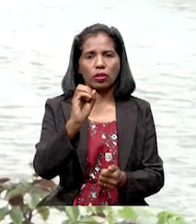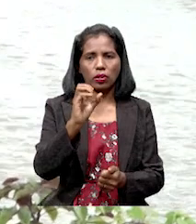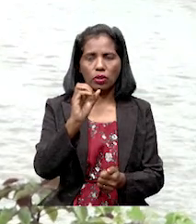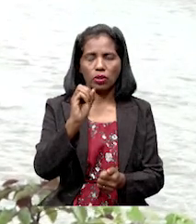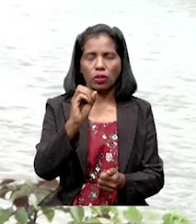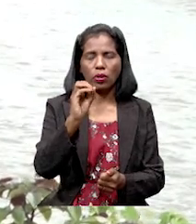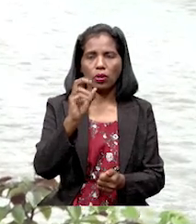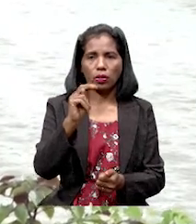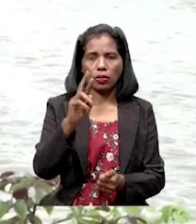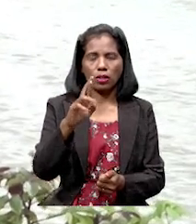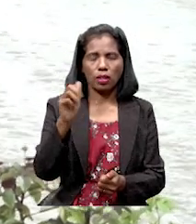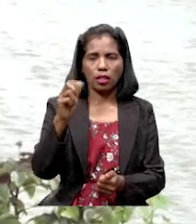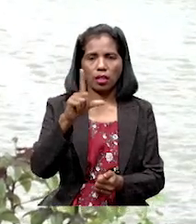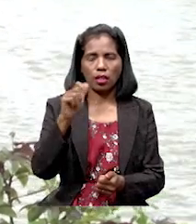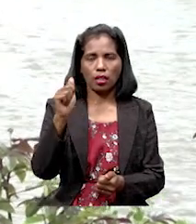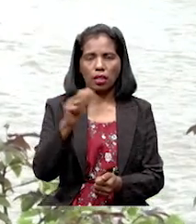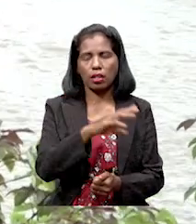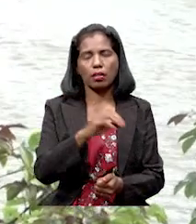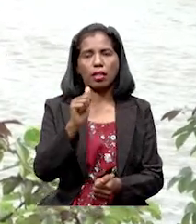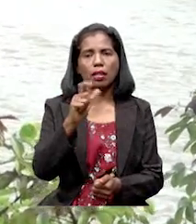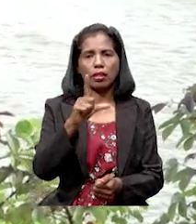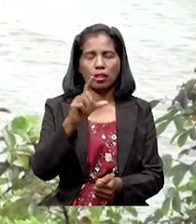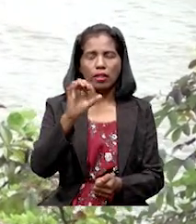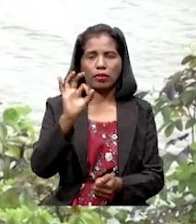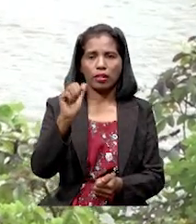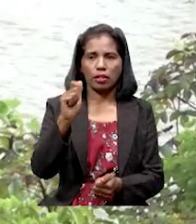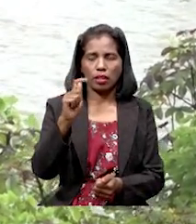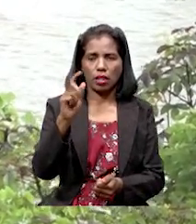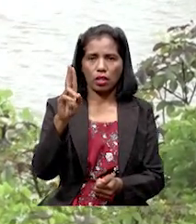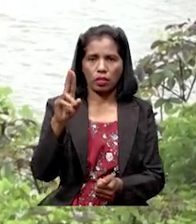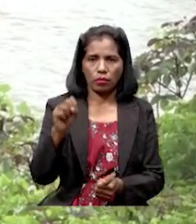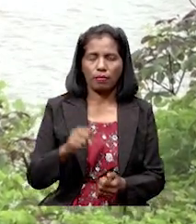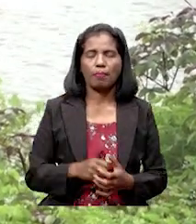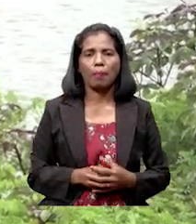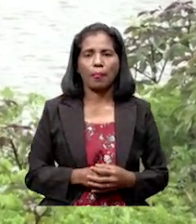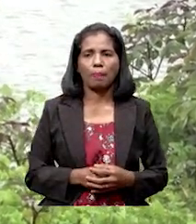aldeia Osoluga no aldeia Festau Aderitu Ximenes, GMN.